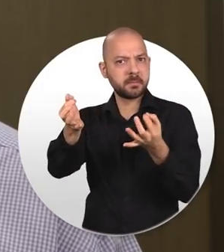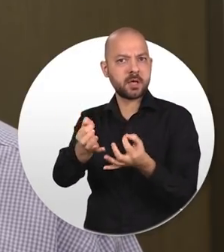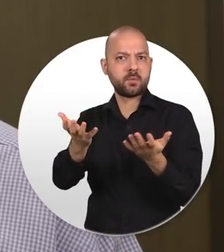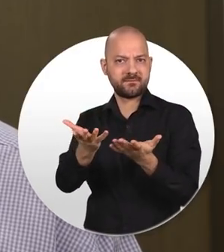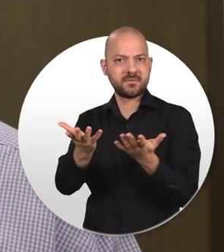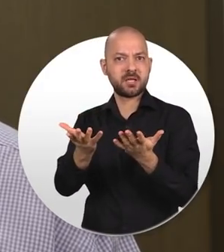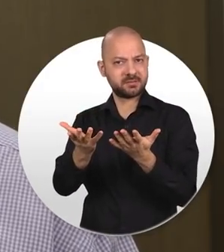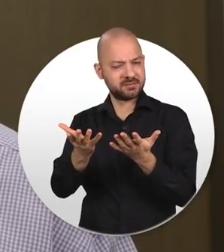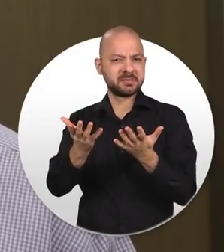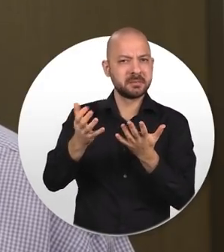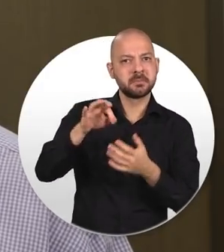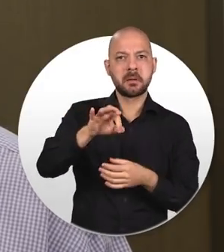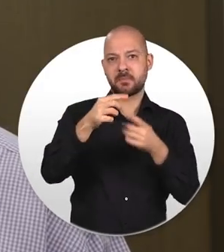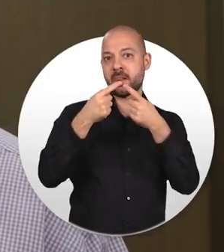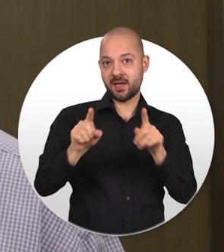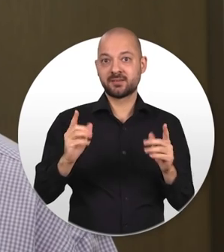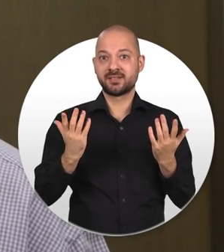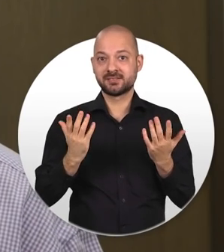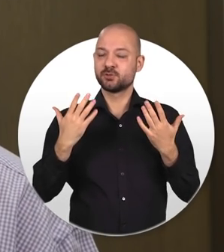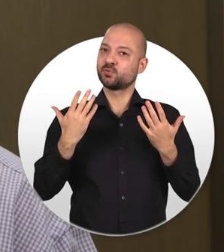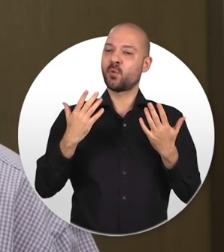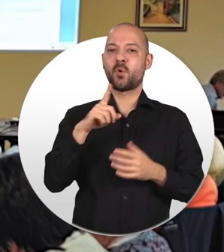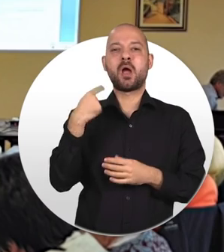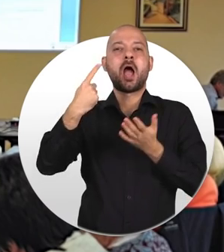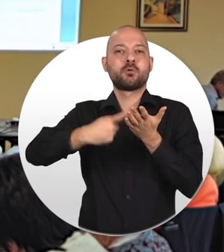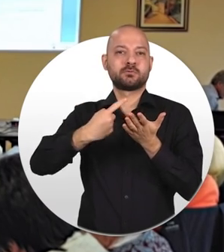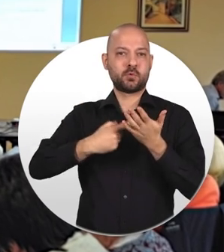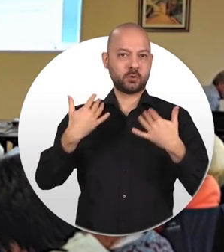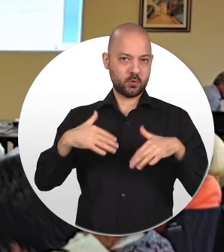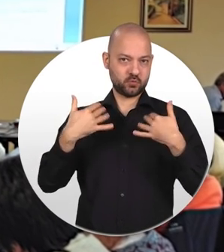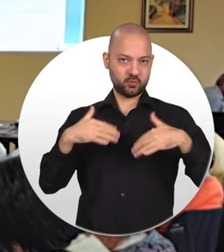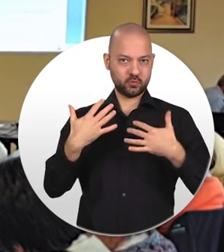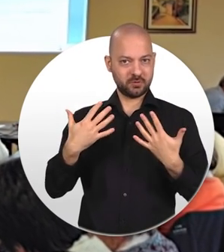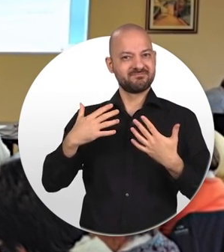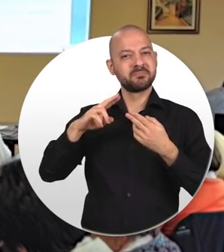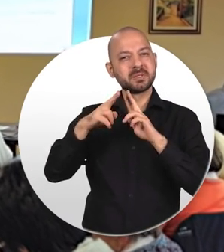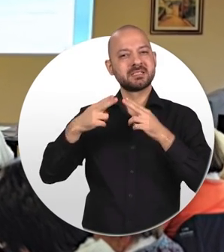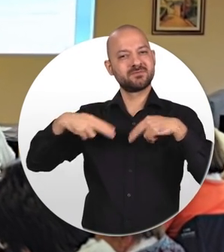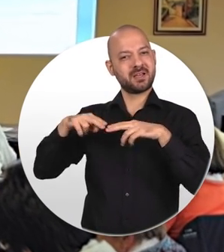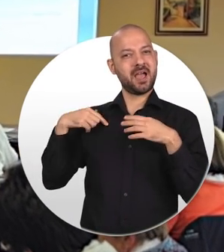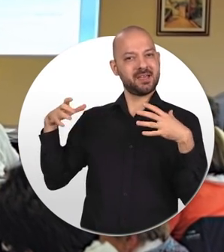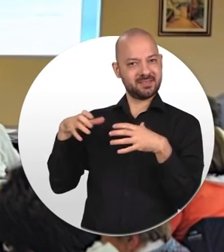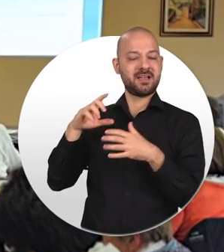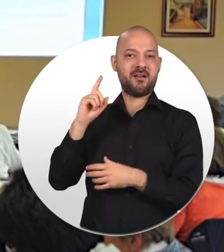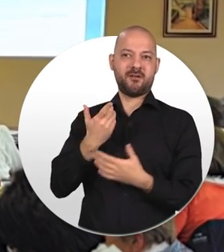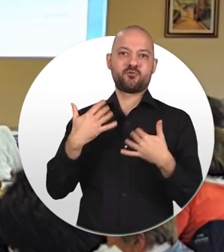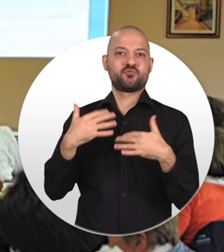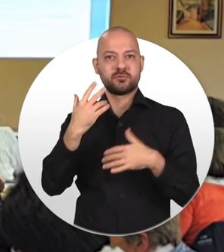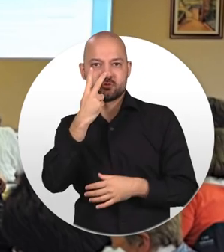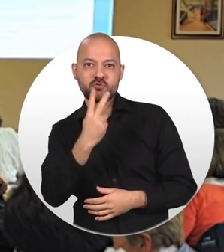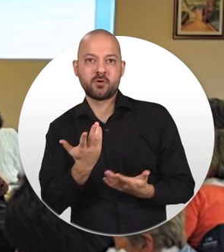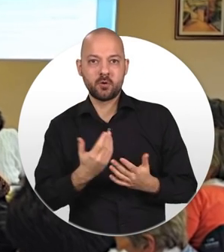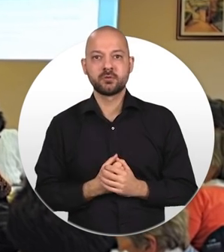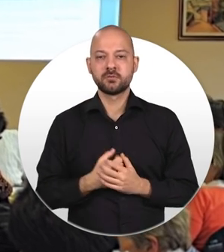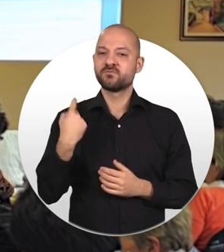Sachen. Und das mischt die Herausforderung von Info-Handicap als in den Mombas-Organisationen haut aus. Dafür sind